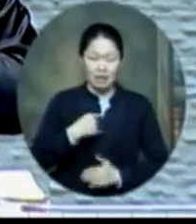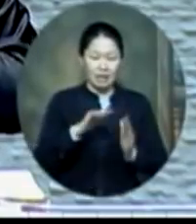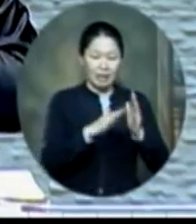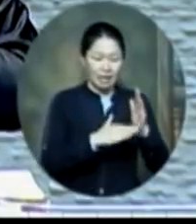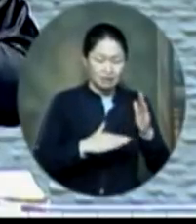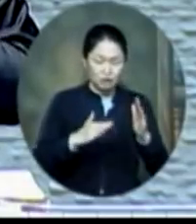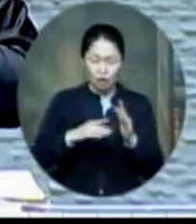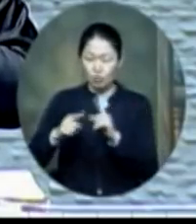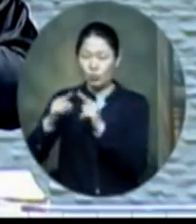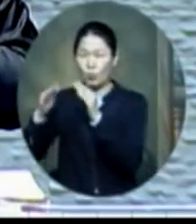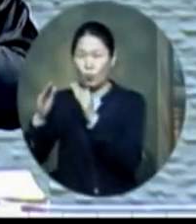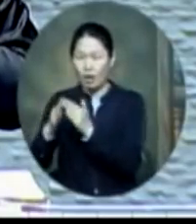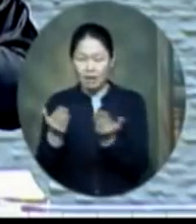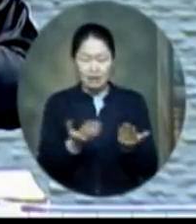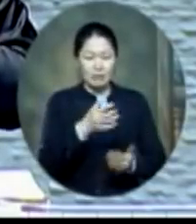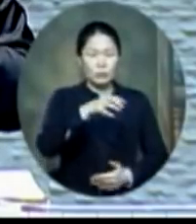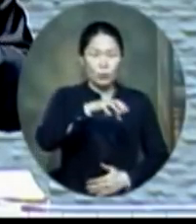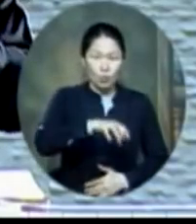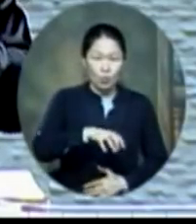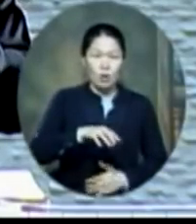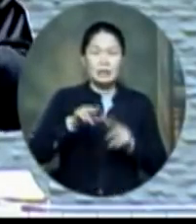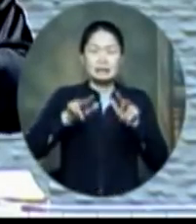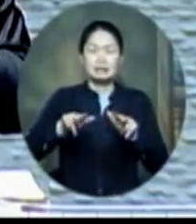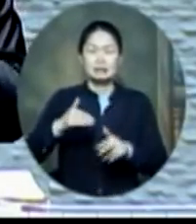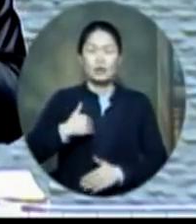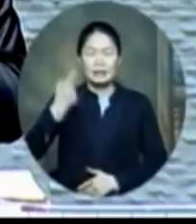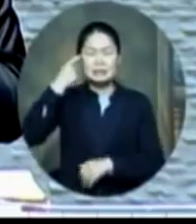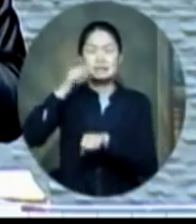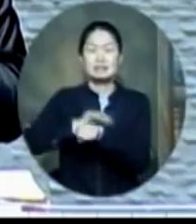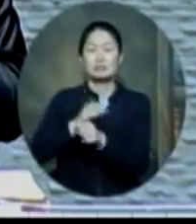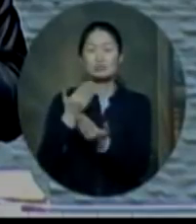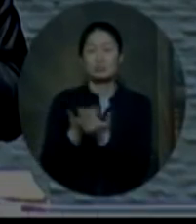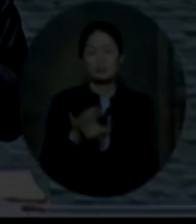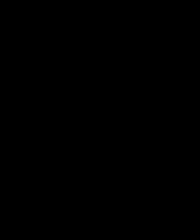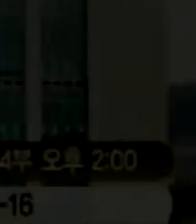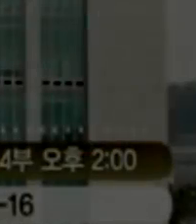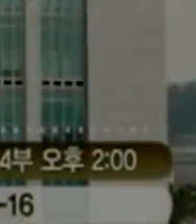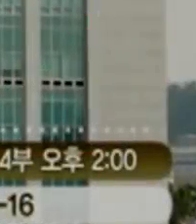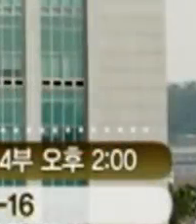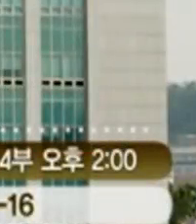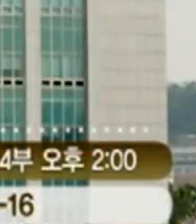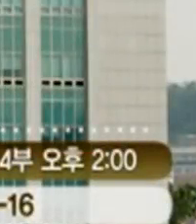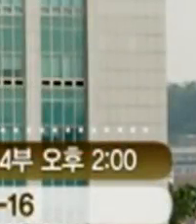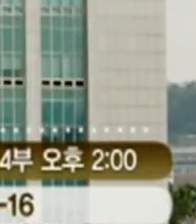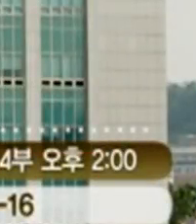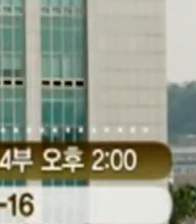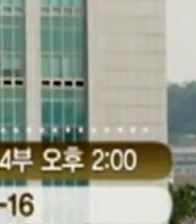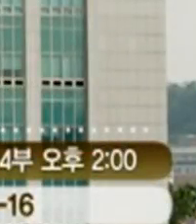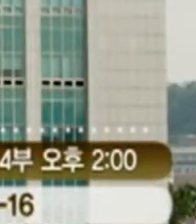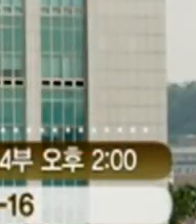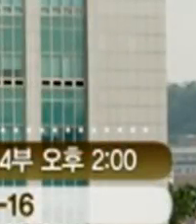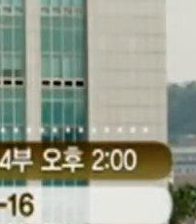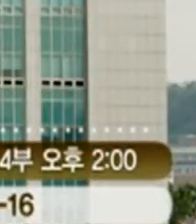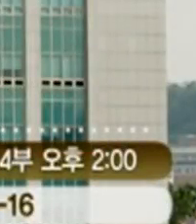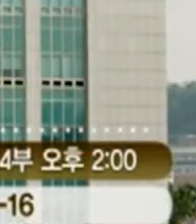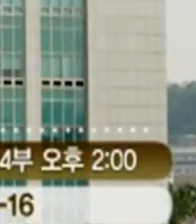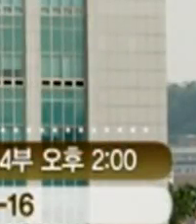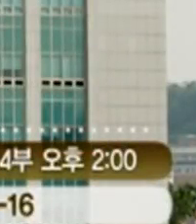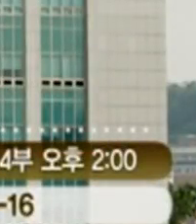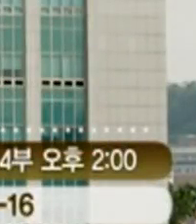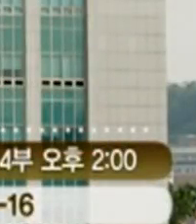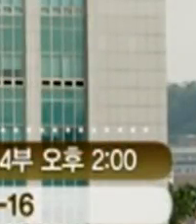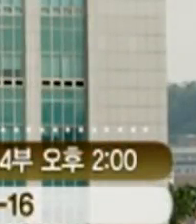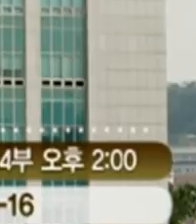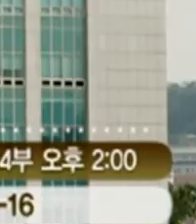일에서, 일터에서 이제 제게 지혜를 주십시오. 이 세상을